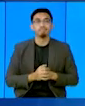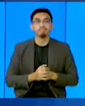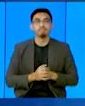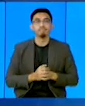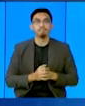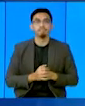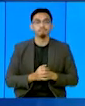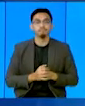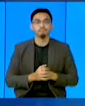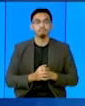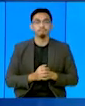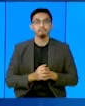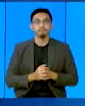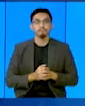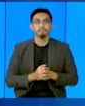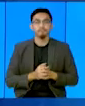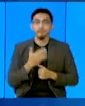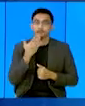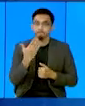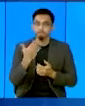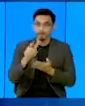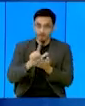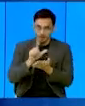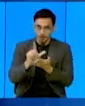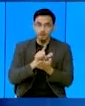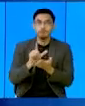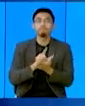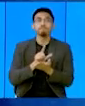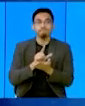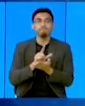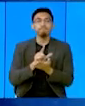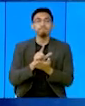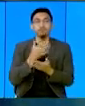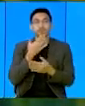anda baik Irfan Terima kasih atas laporan anda Selamat bertugas kembali